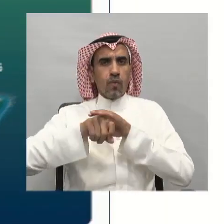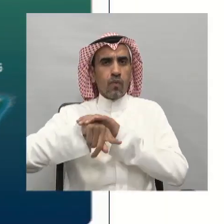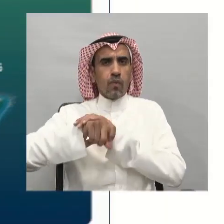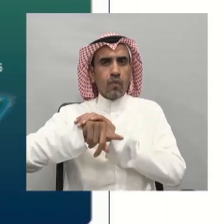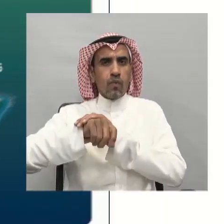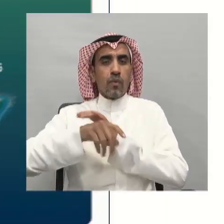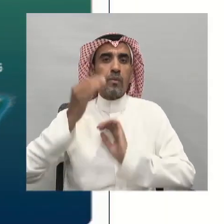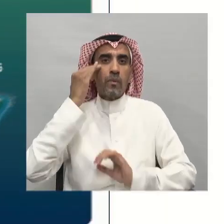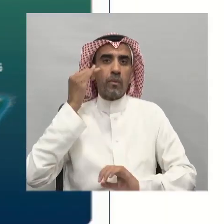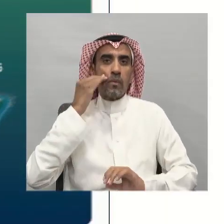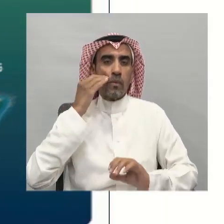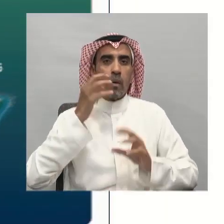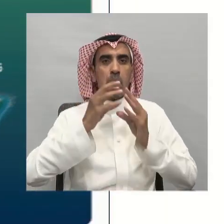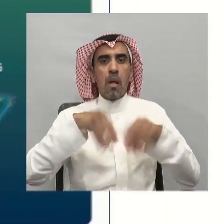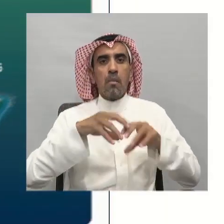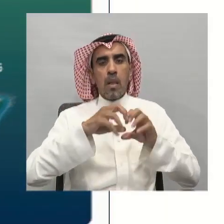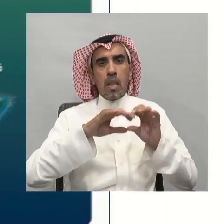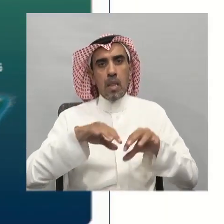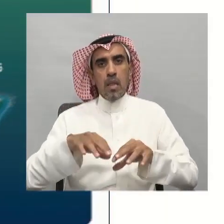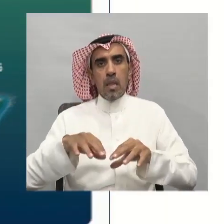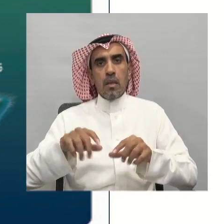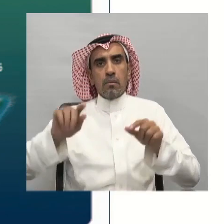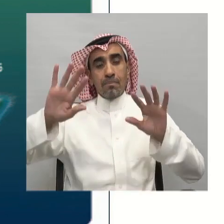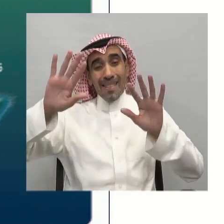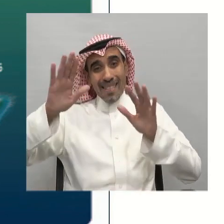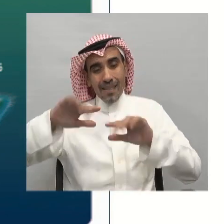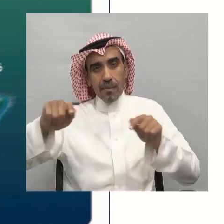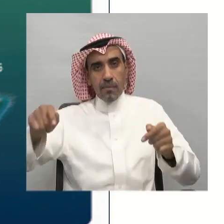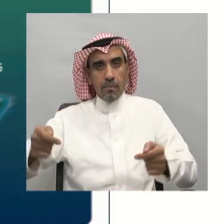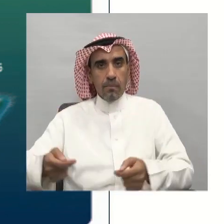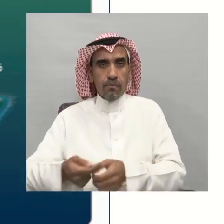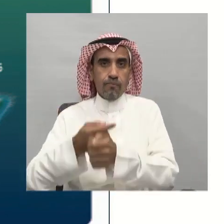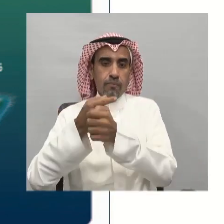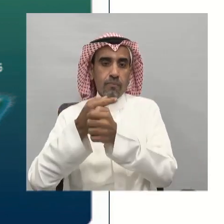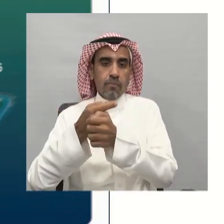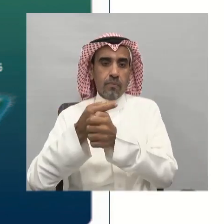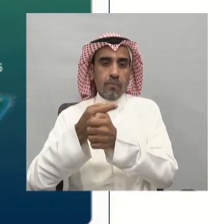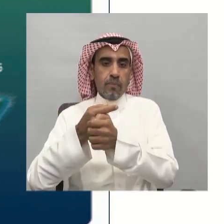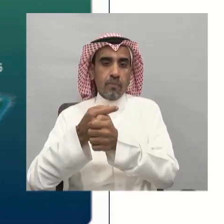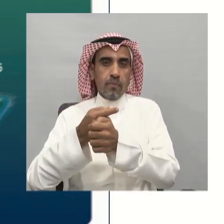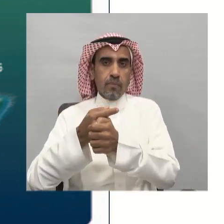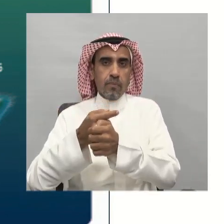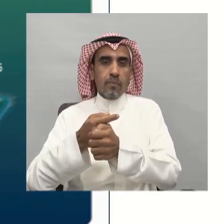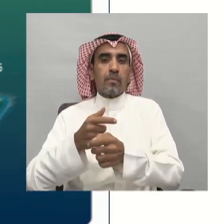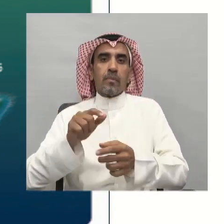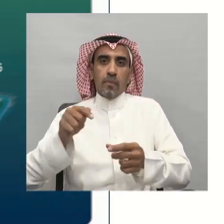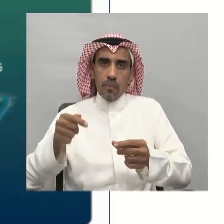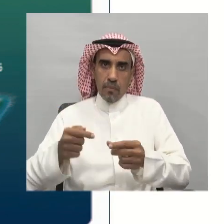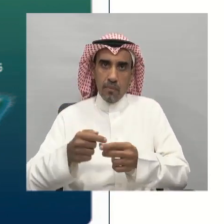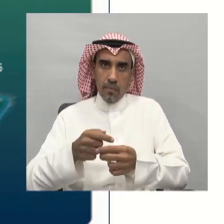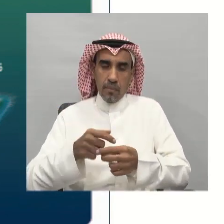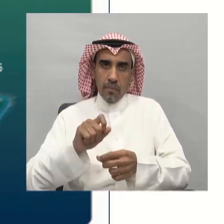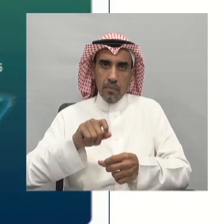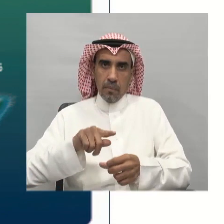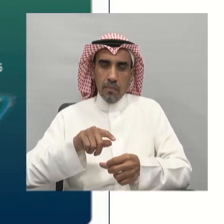المنوية والأنثى تطلق ماذا؟ البويضات. ماذا يحدث بعد ذلك؟ هذه البويضة الآن سوف تخصب عبر الحيوان